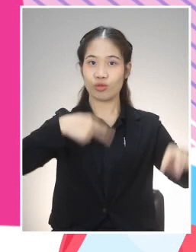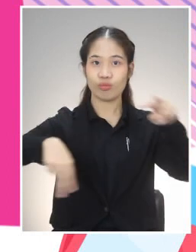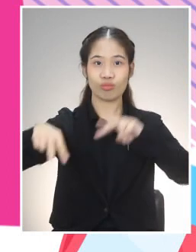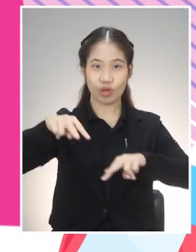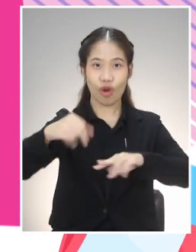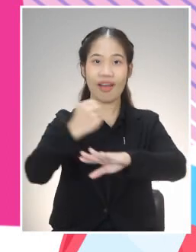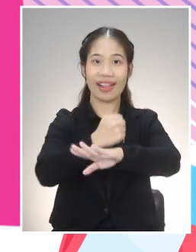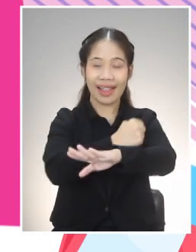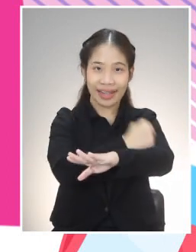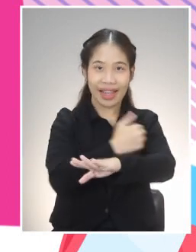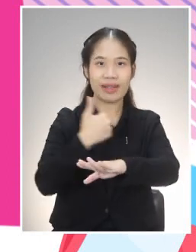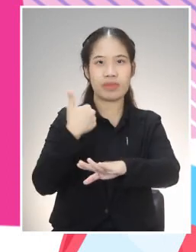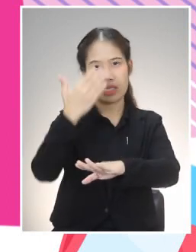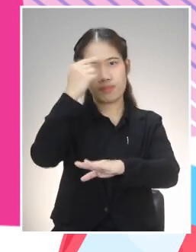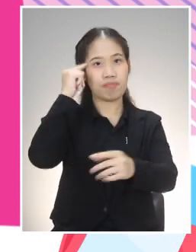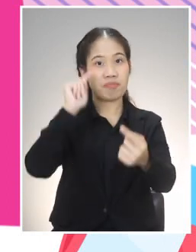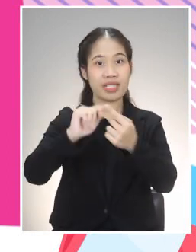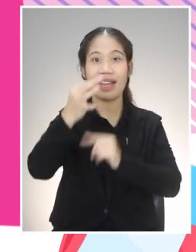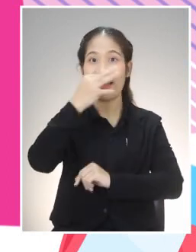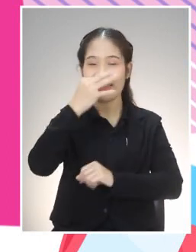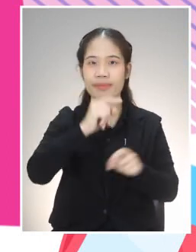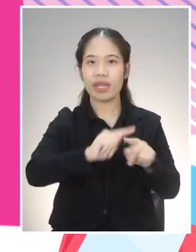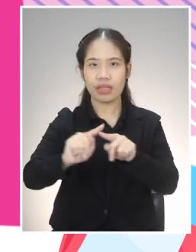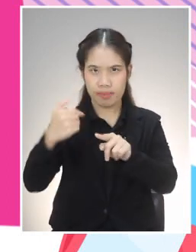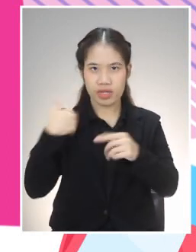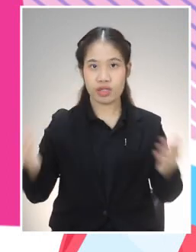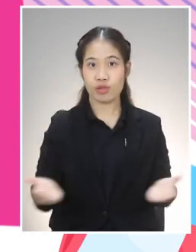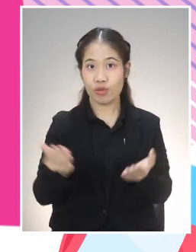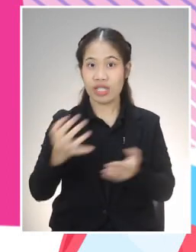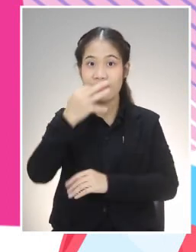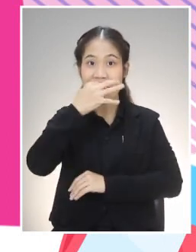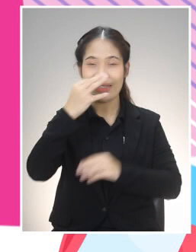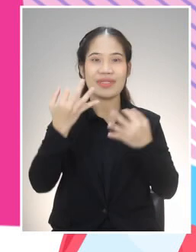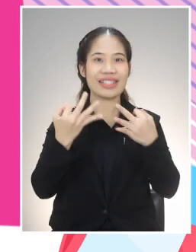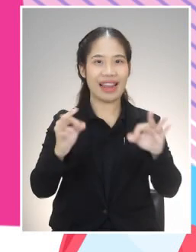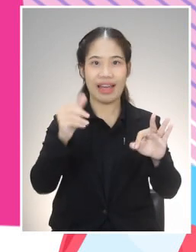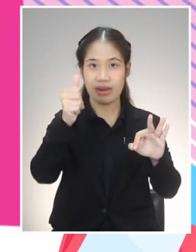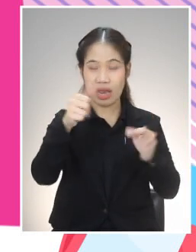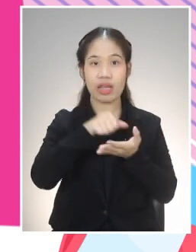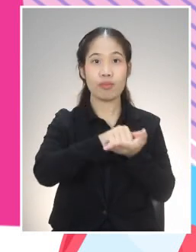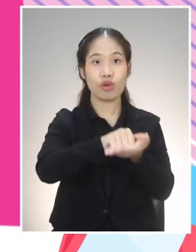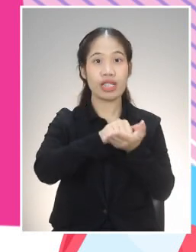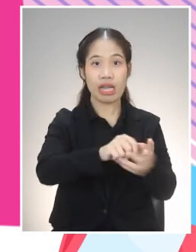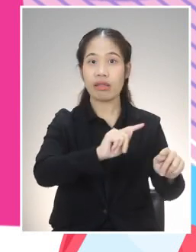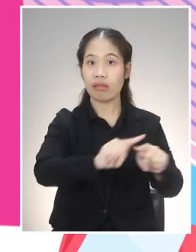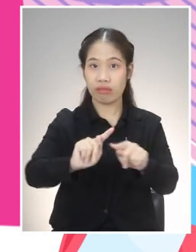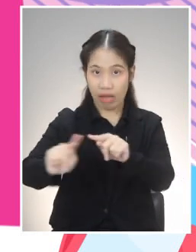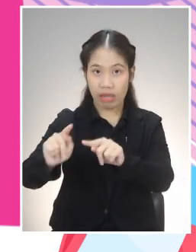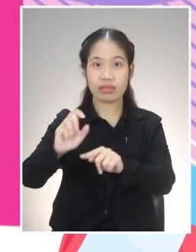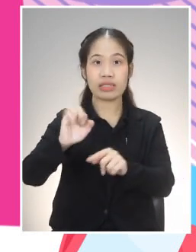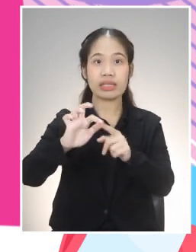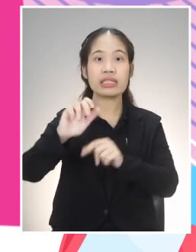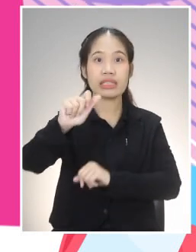มาตรการเพื่อการมีงานทำตลอดจนได้รับการส่งเสริมประกอบอาชีพอิสระและบริการสื่อสิ่งอำนวยความ